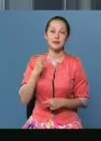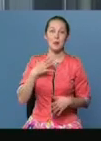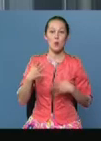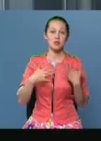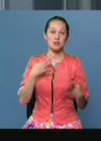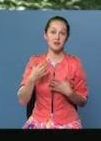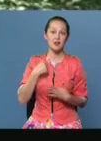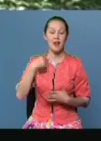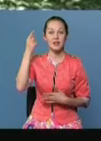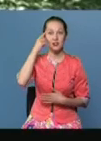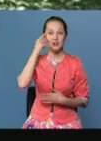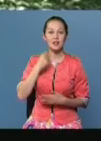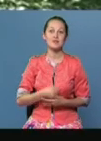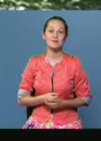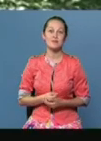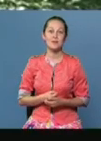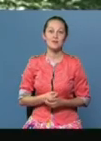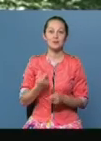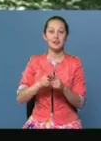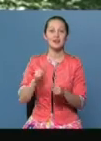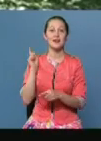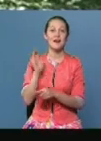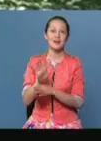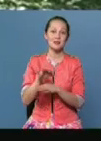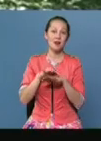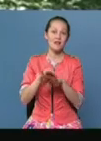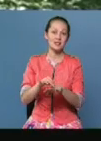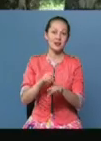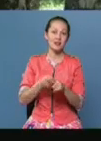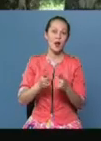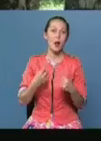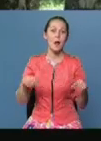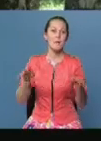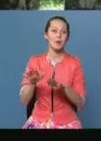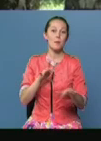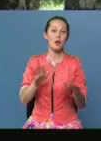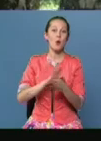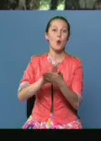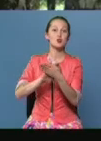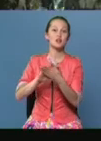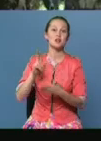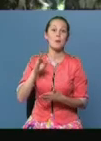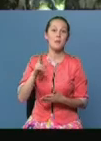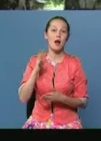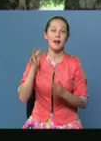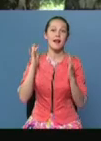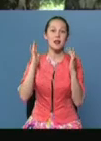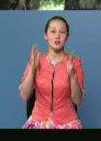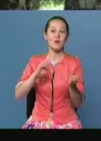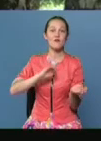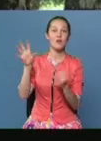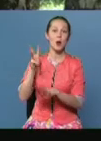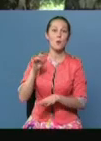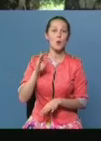как бы развития самого района. Среди других наказов – проведение мероприятий по санитарной очистке городских лесов и парковых зон, своевременный вывоз мусора. Много